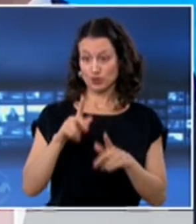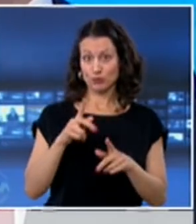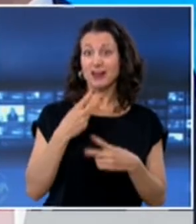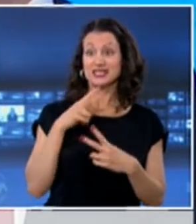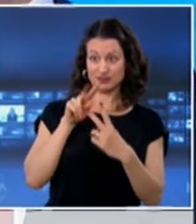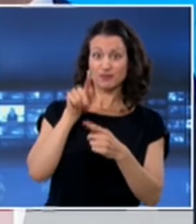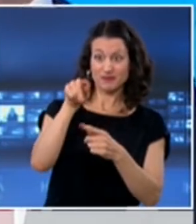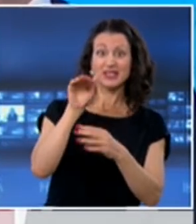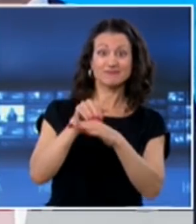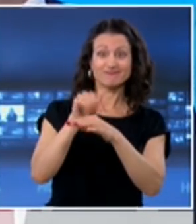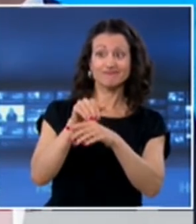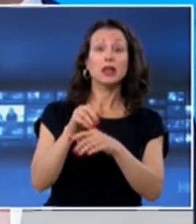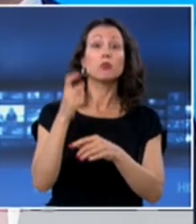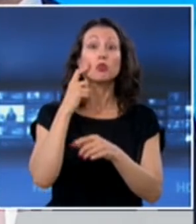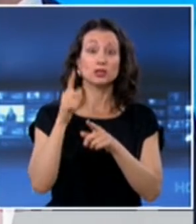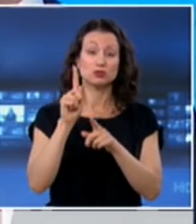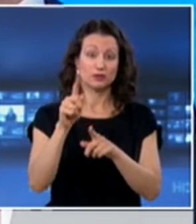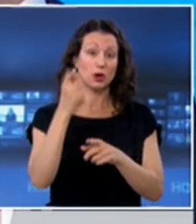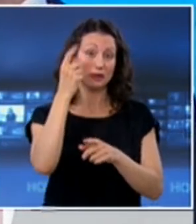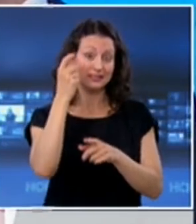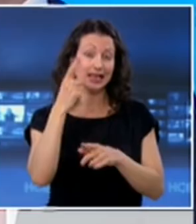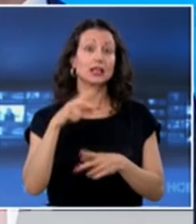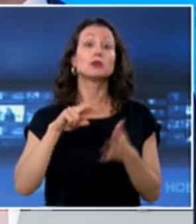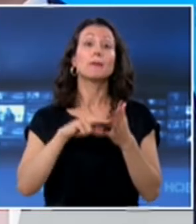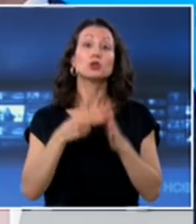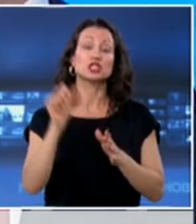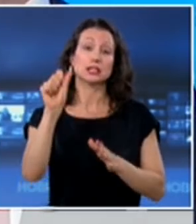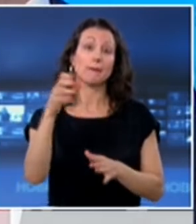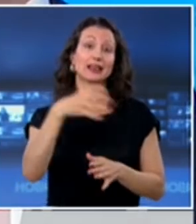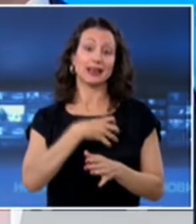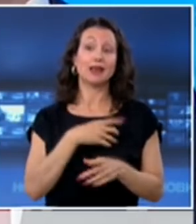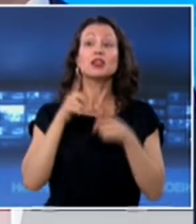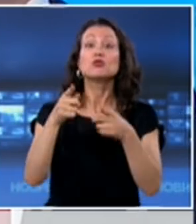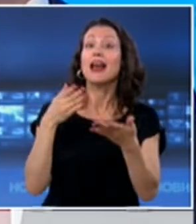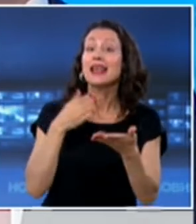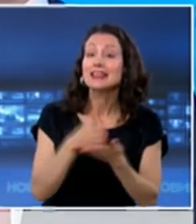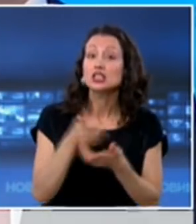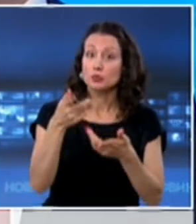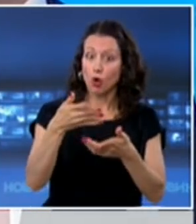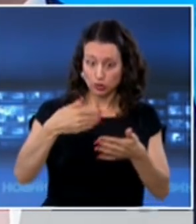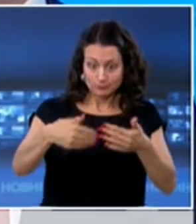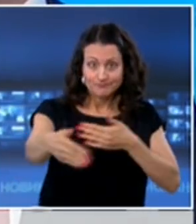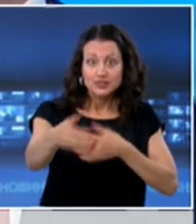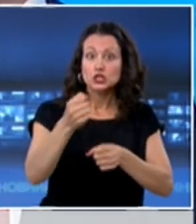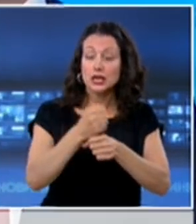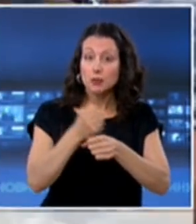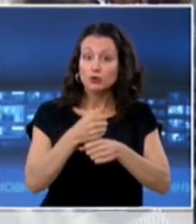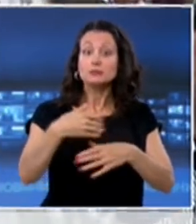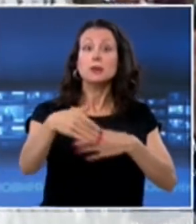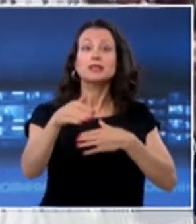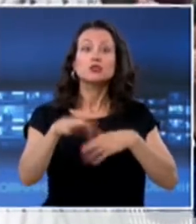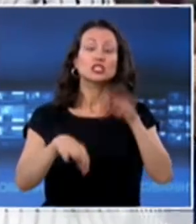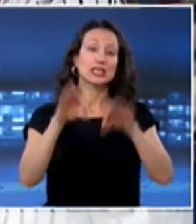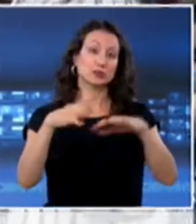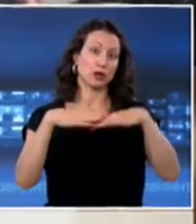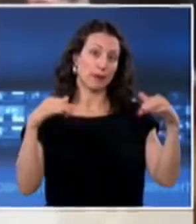който все пак е и председател на политическа партия ГЕРБ. Това ли ще бъде начина, по който ще се работи за предстоящите парламентарни избори? На този